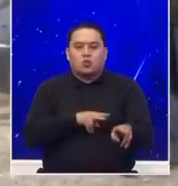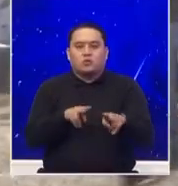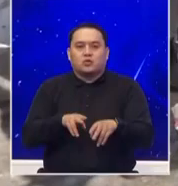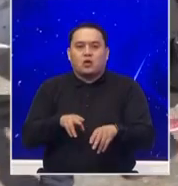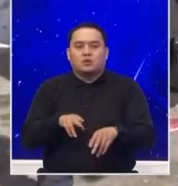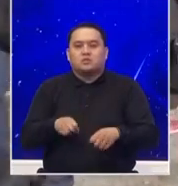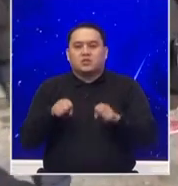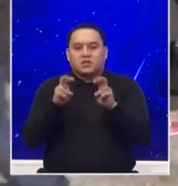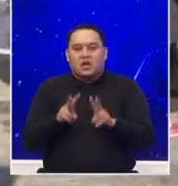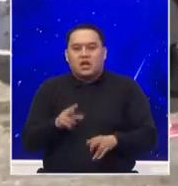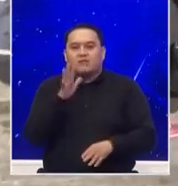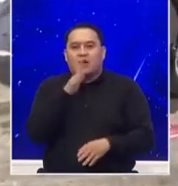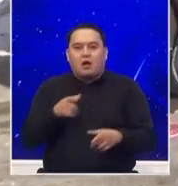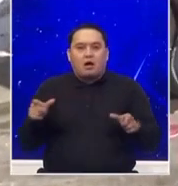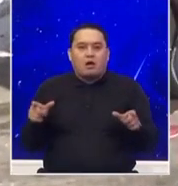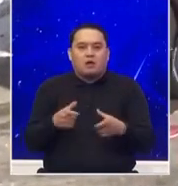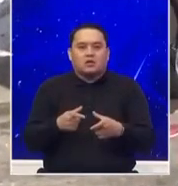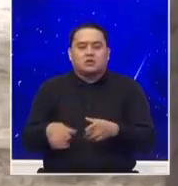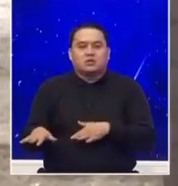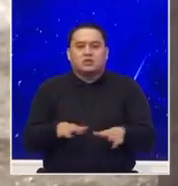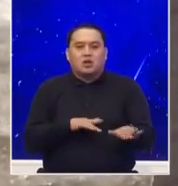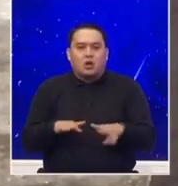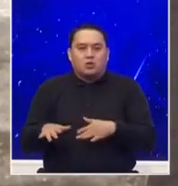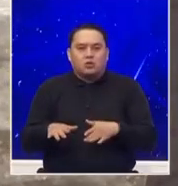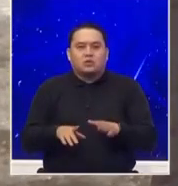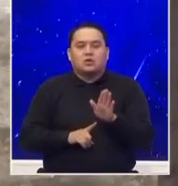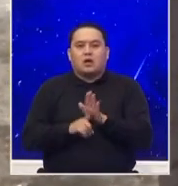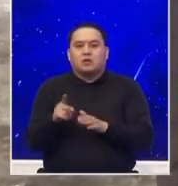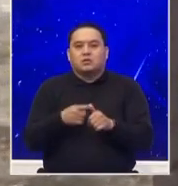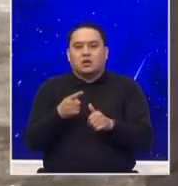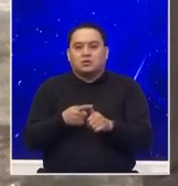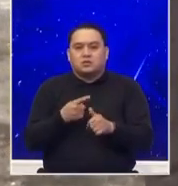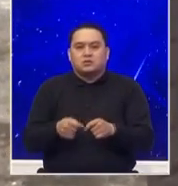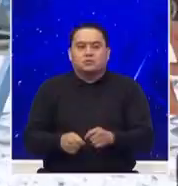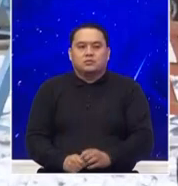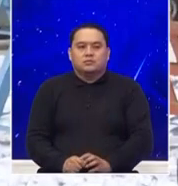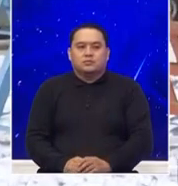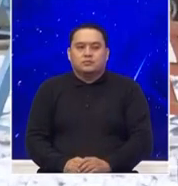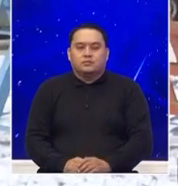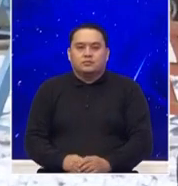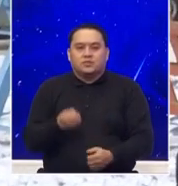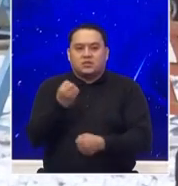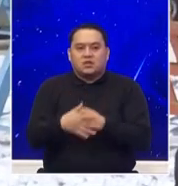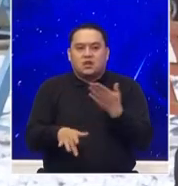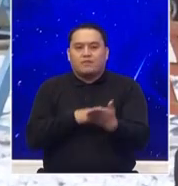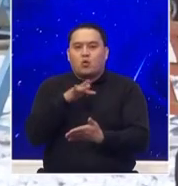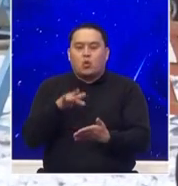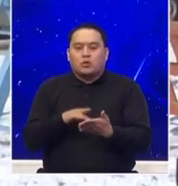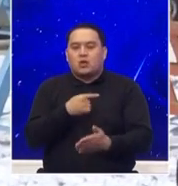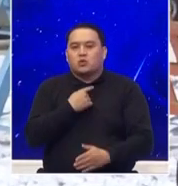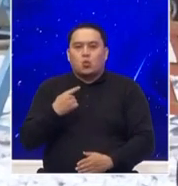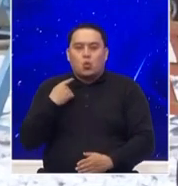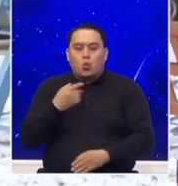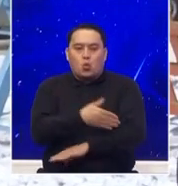в определенные часы. Ограничено движение транспорта и в так называемом «золотом квадрате». В центре города Талдыкурган, в